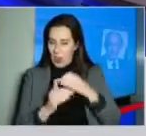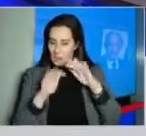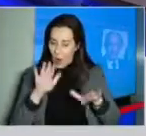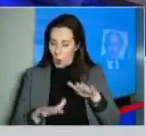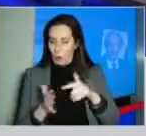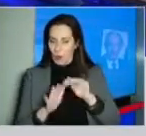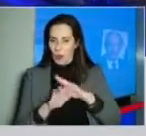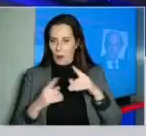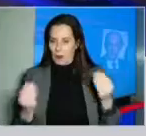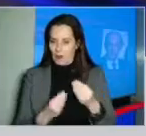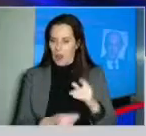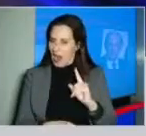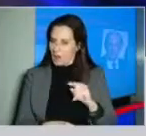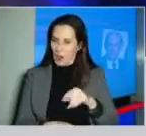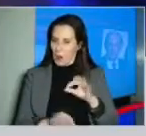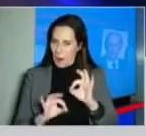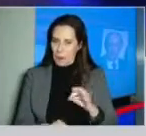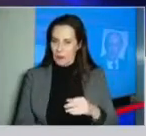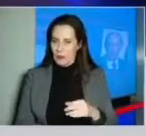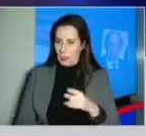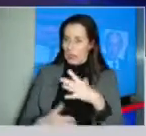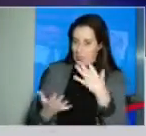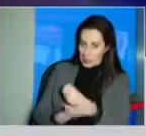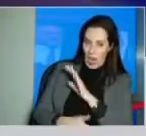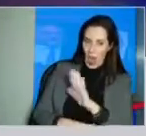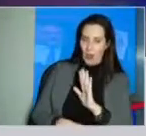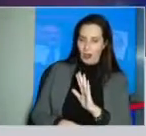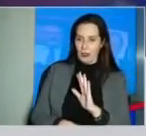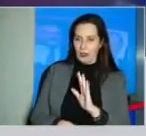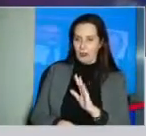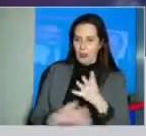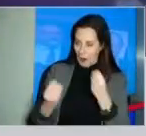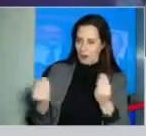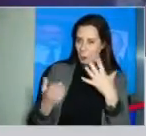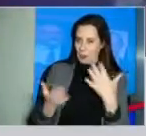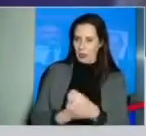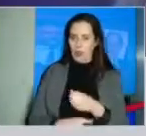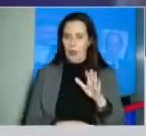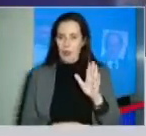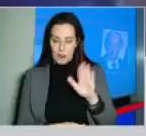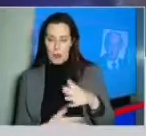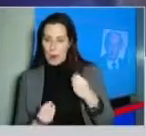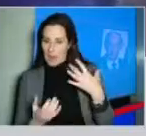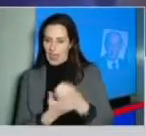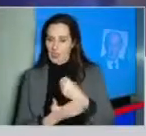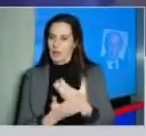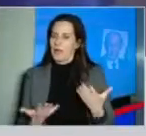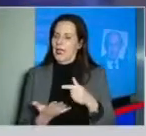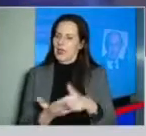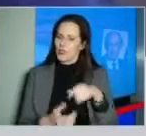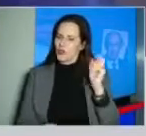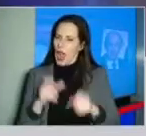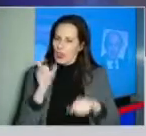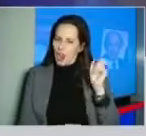יותר בכל מיני דברים, אבל הוא באמת... הצליח, קודם כל הצליח, לא, בהרבה דברים. אוקיי, וגם הרבה הצלחות, ואיך זה